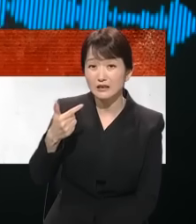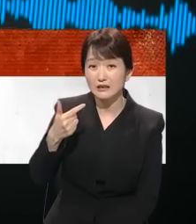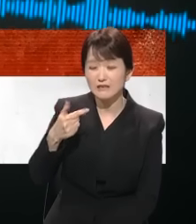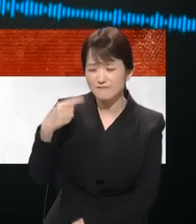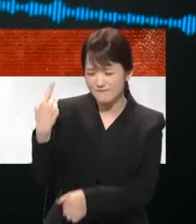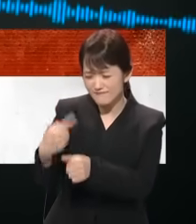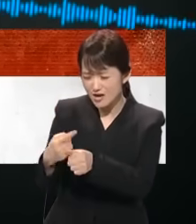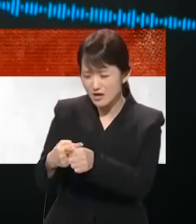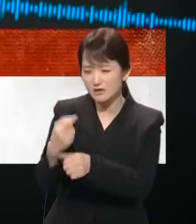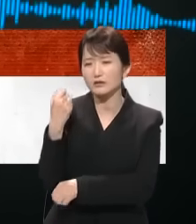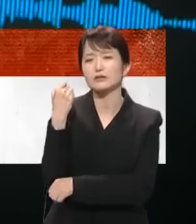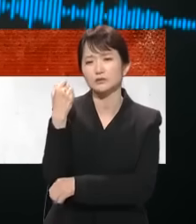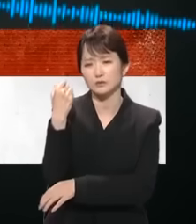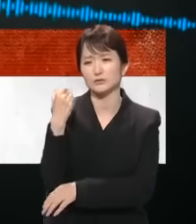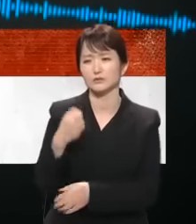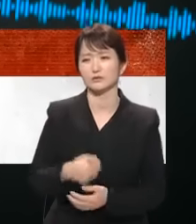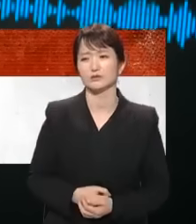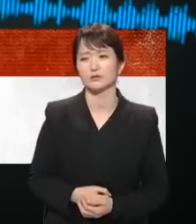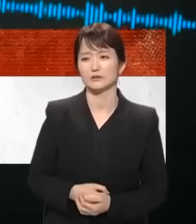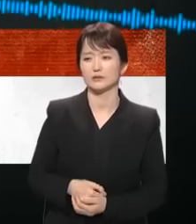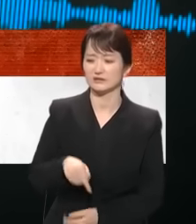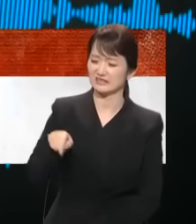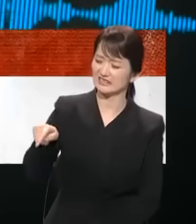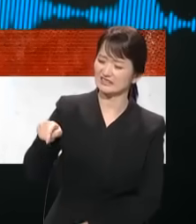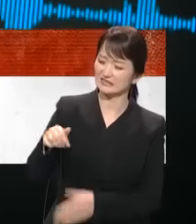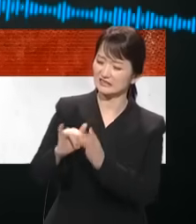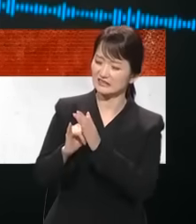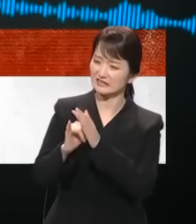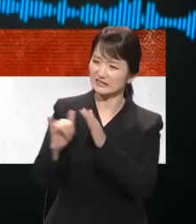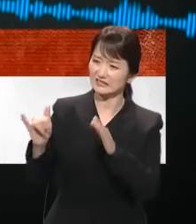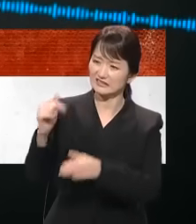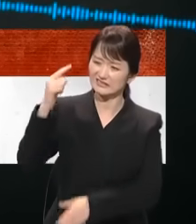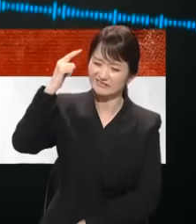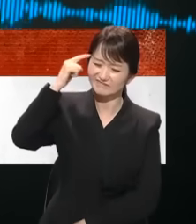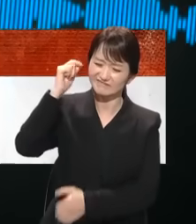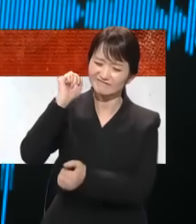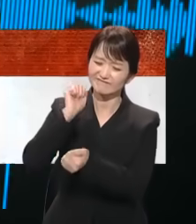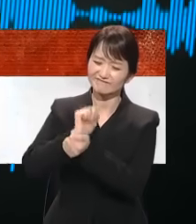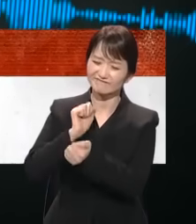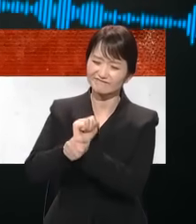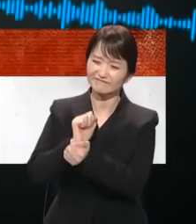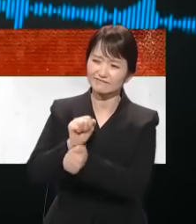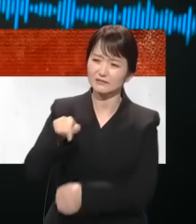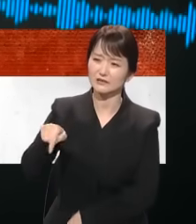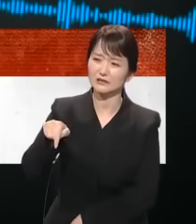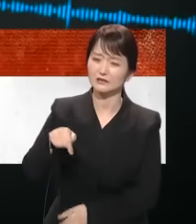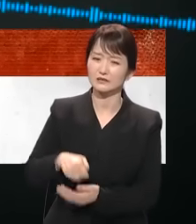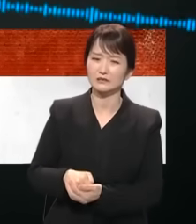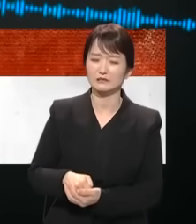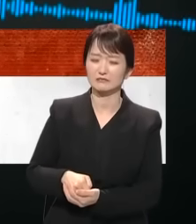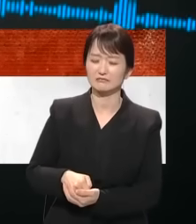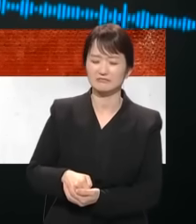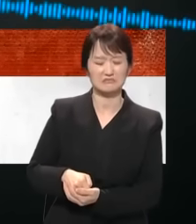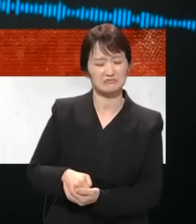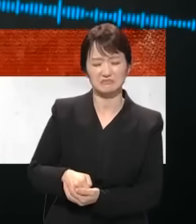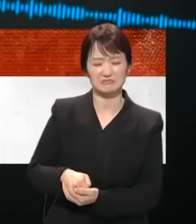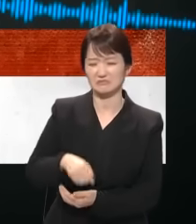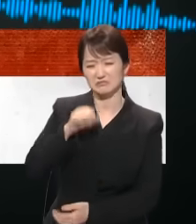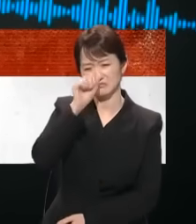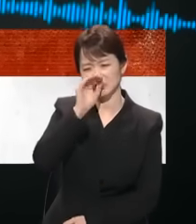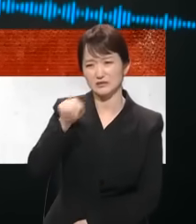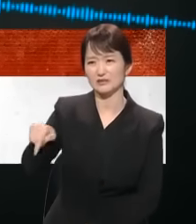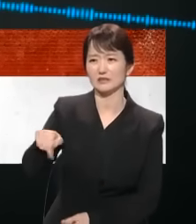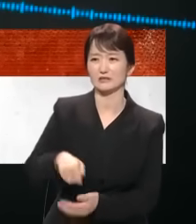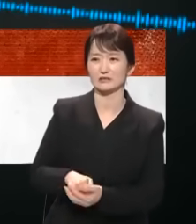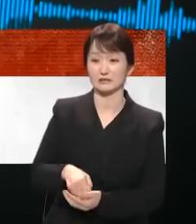거고 그냥 뭐네 가족 DNA 별로여서 네가 별로다 너는 지금 나한테